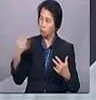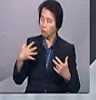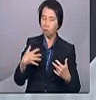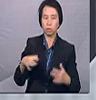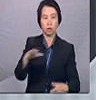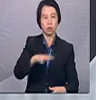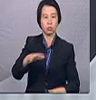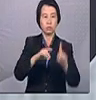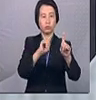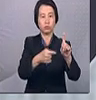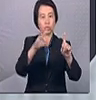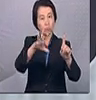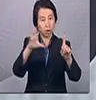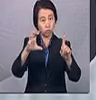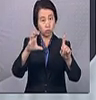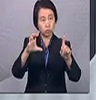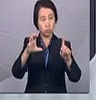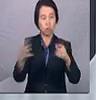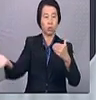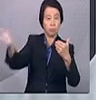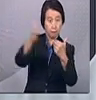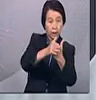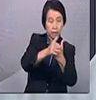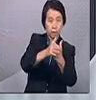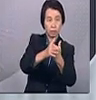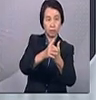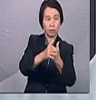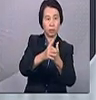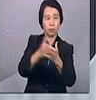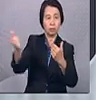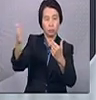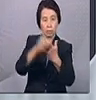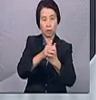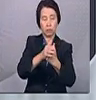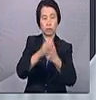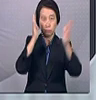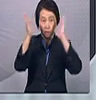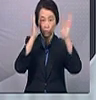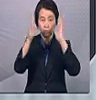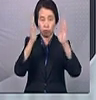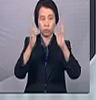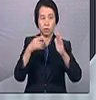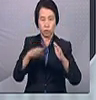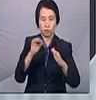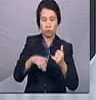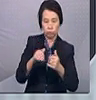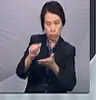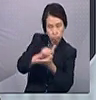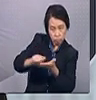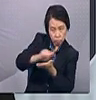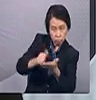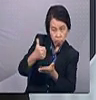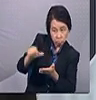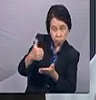kurang 1,500 yang balik kembali ke tanah air, dan juga kita dah buat saringan. Semalam